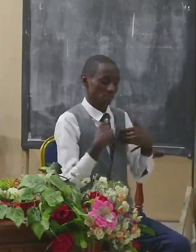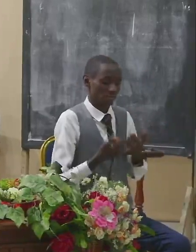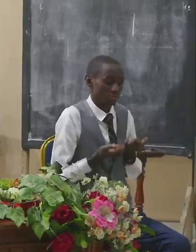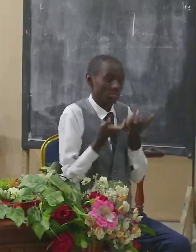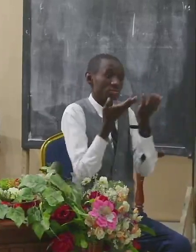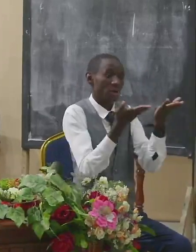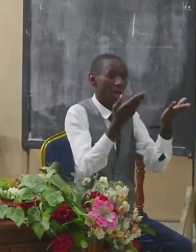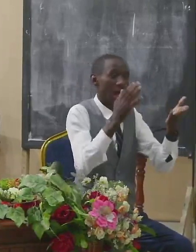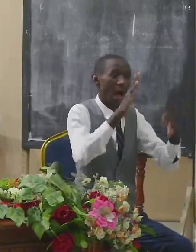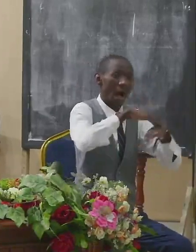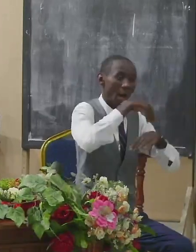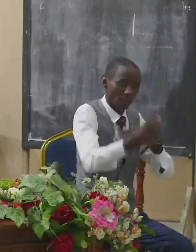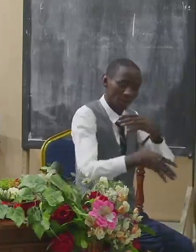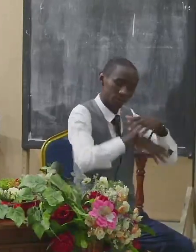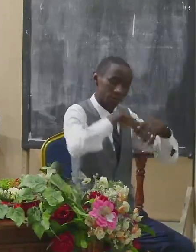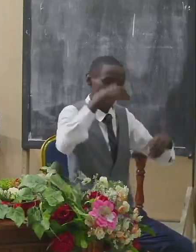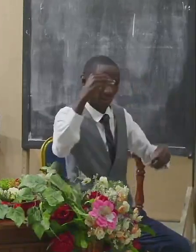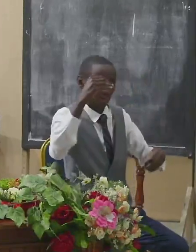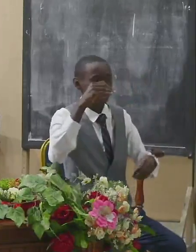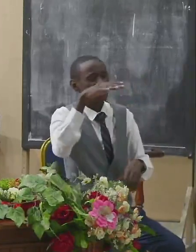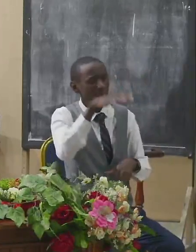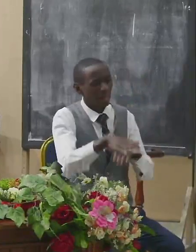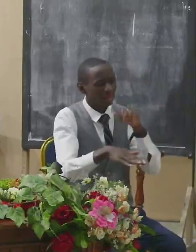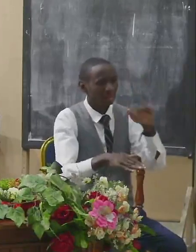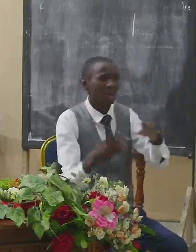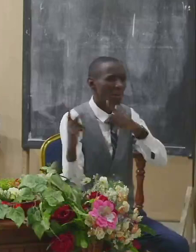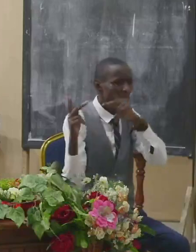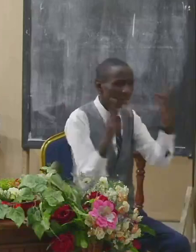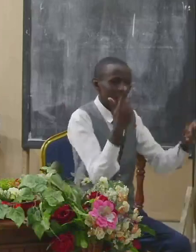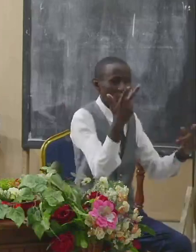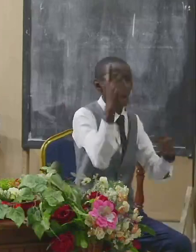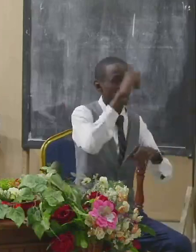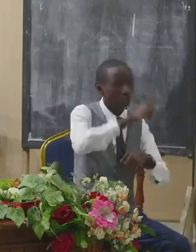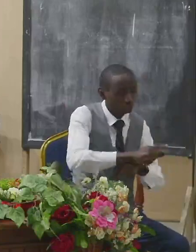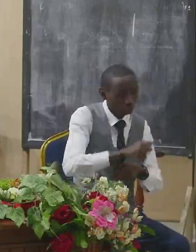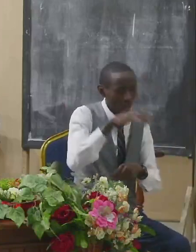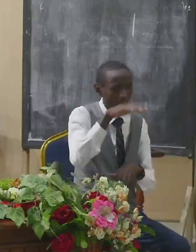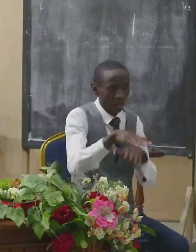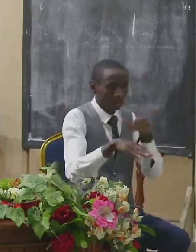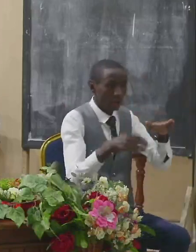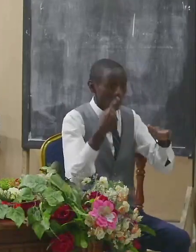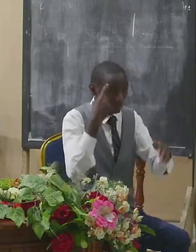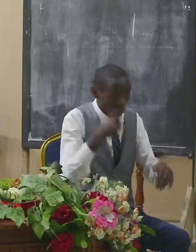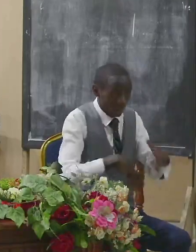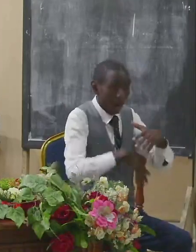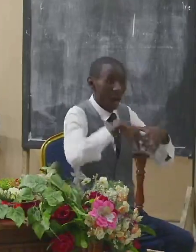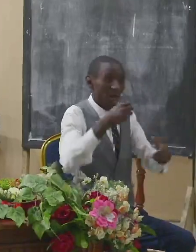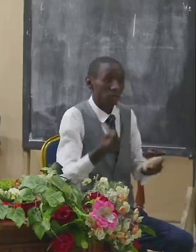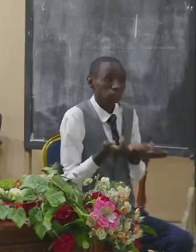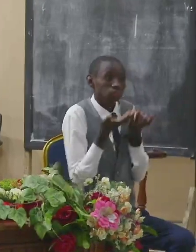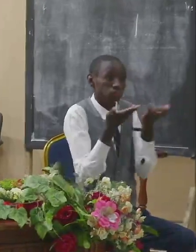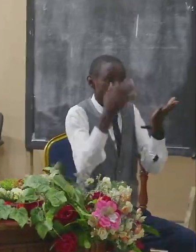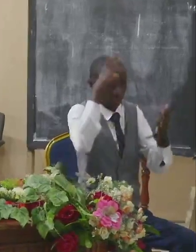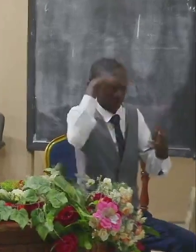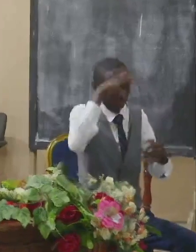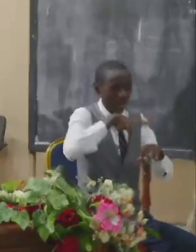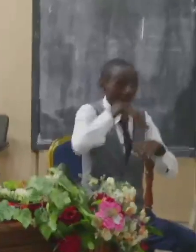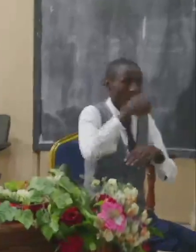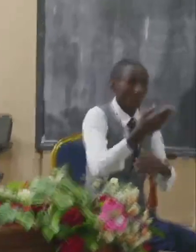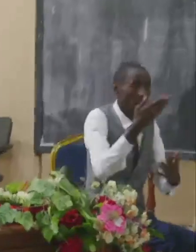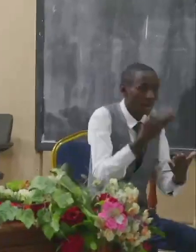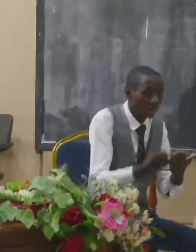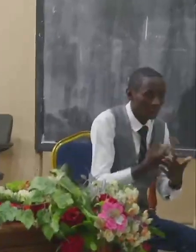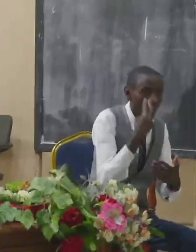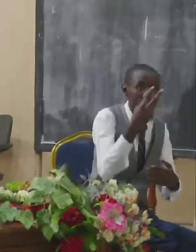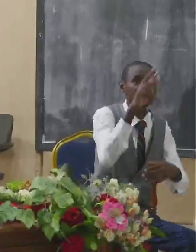parti. Na akaenda. Il a fait 3 jours de marche. Alikuwa na siku 3 za mwendo. 3 jours de marche. Siku 3 za mwendo. Ils sont arrivés. Bakafika. Ils ont vu la montagne.